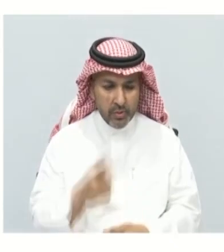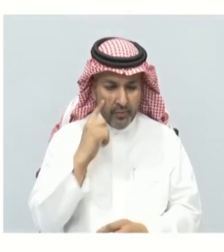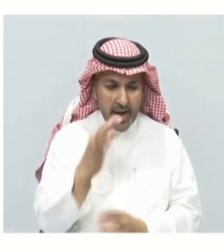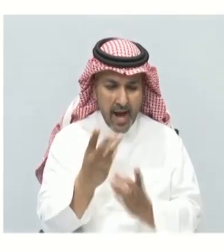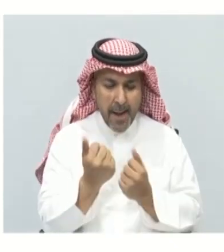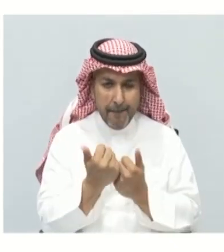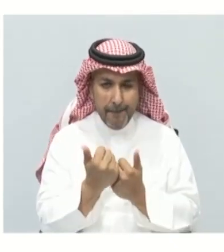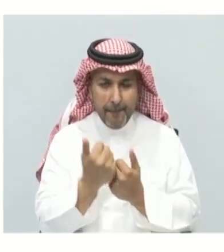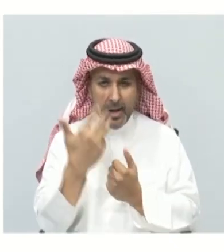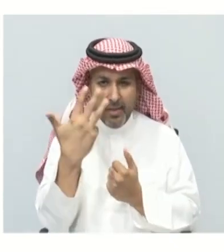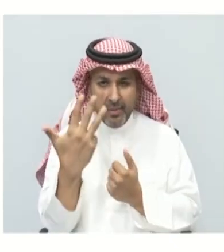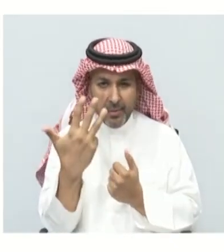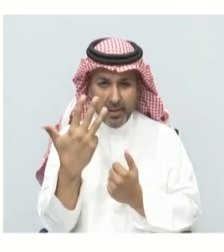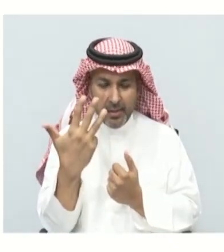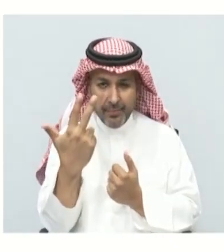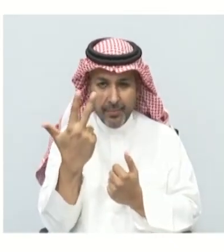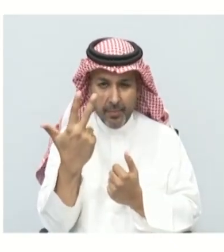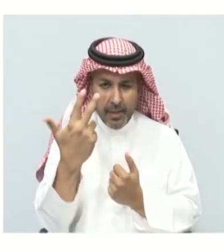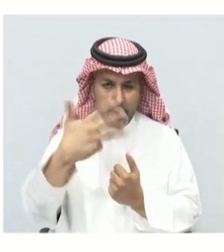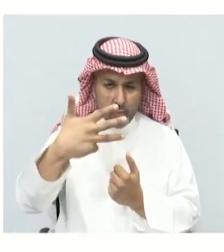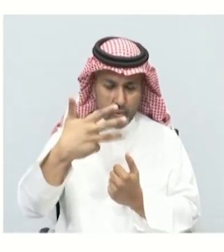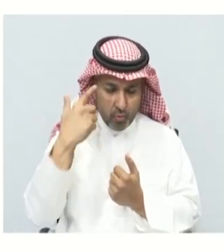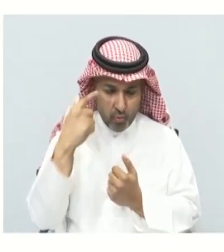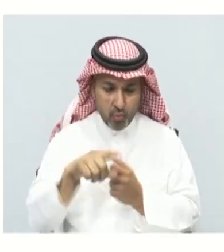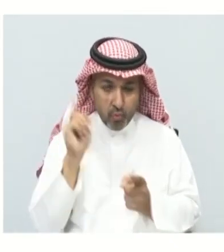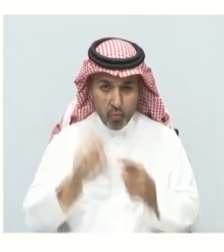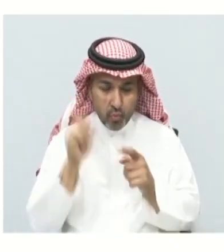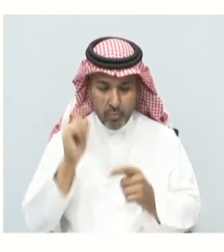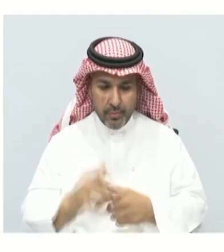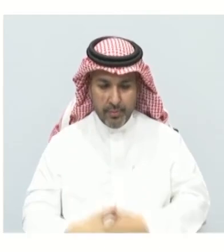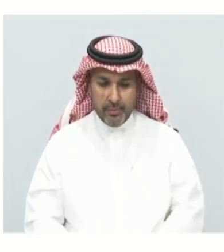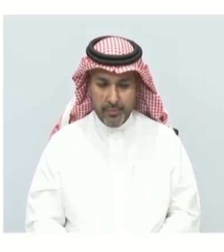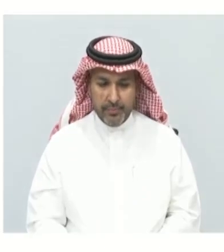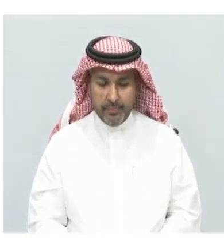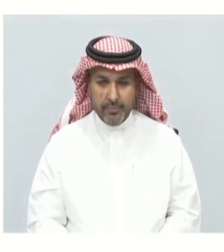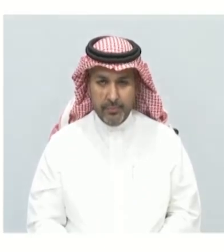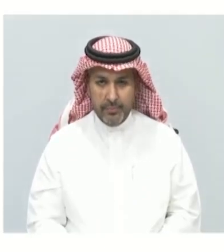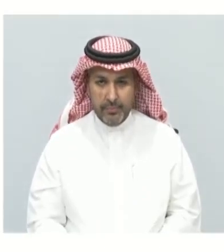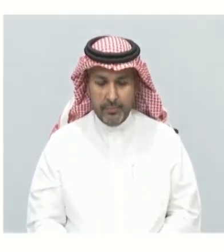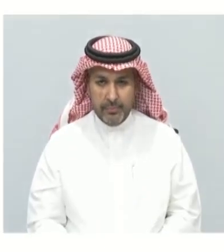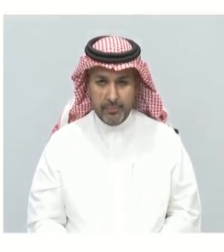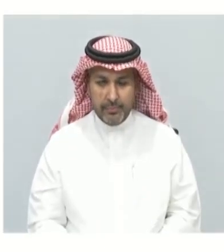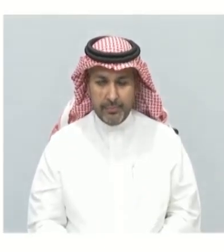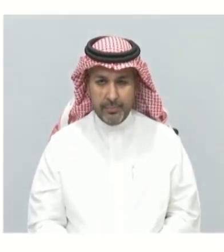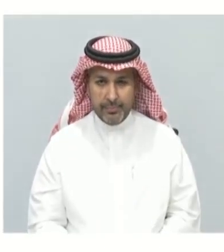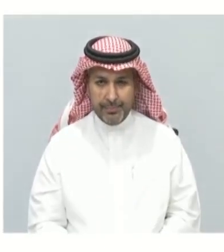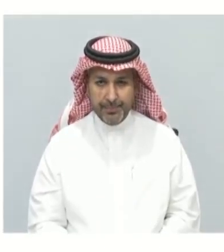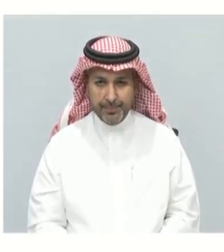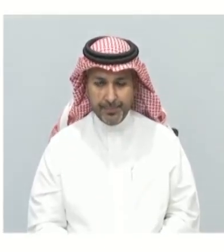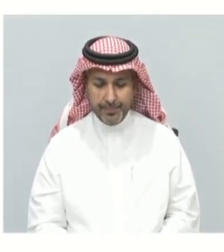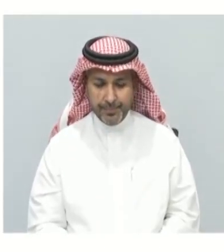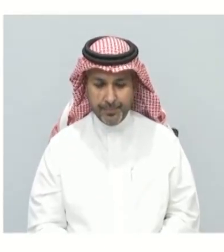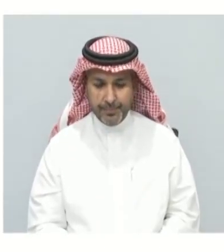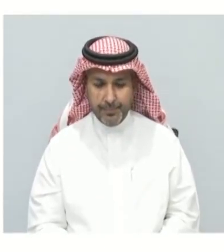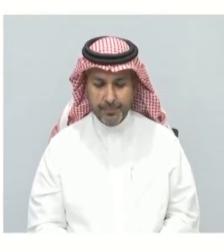مر في الساعه فهذه بعض من نماذج الحركات المتسارعه ولديك العديد لو تاملت الحياه من حولك لتجد